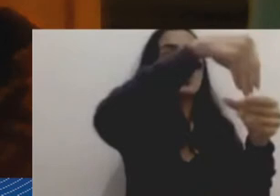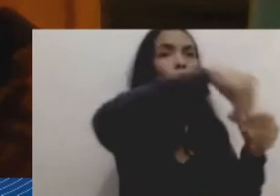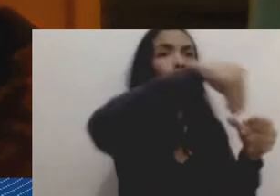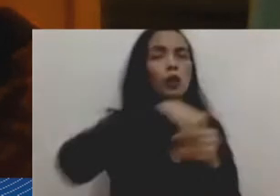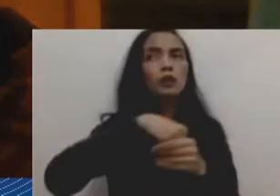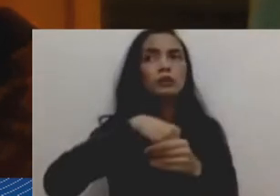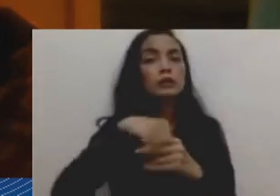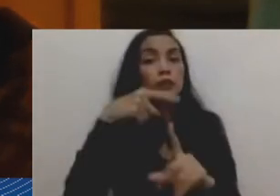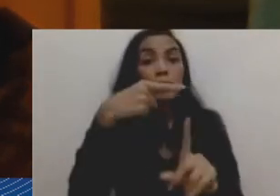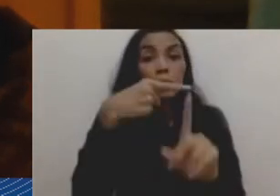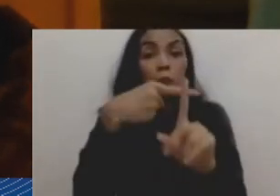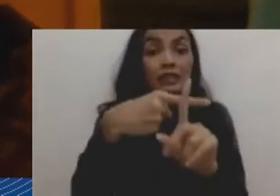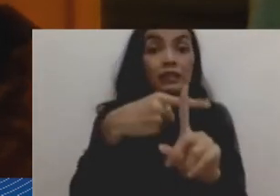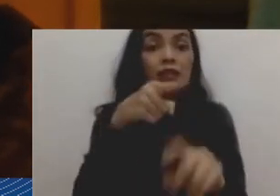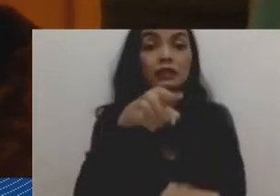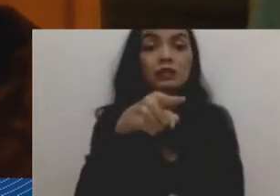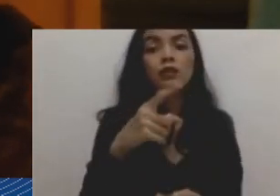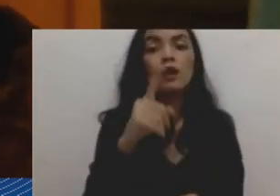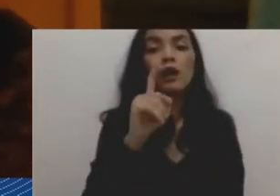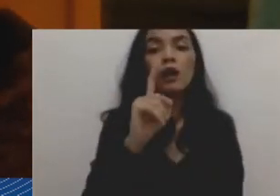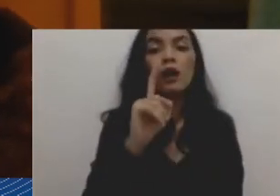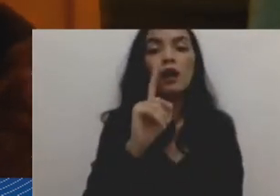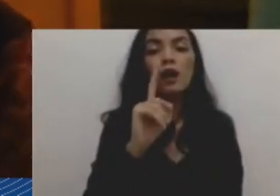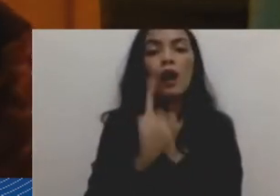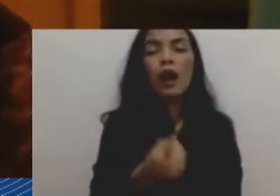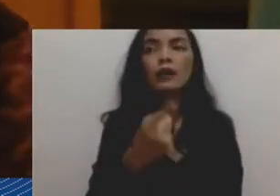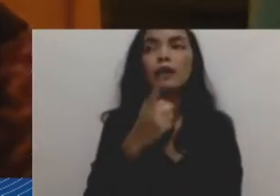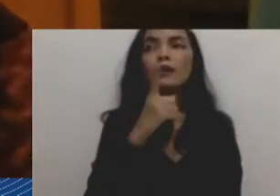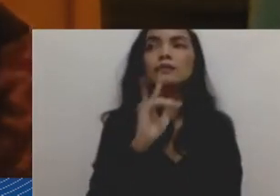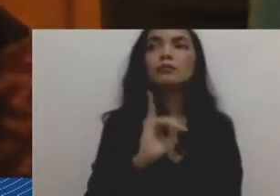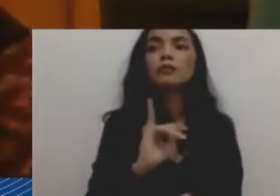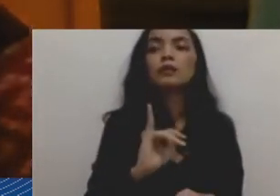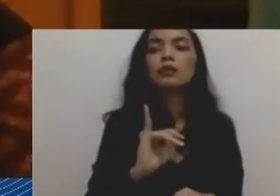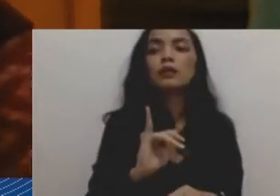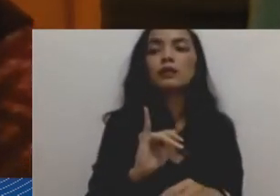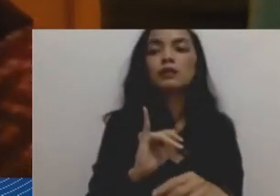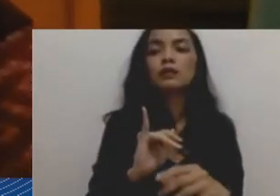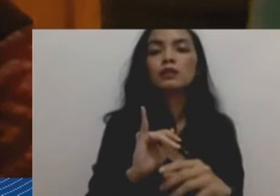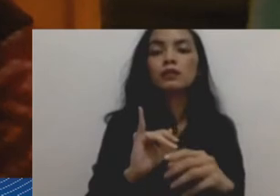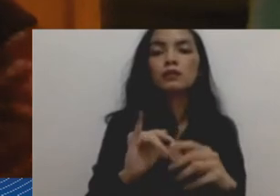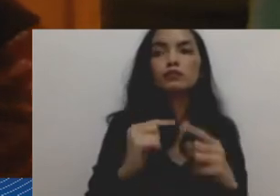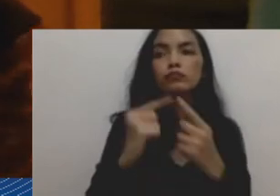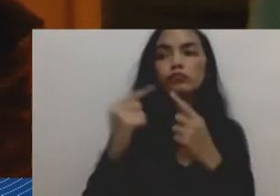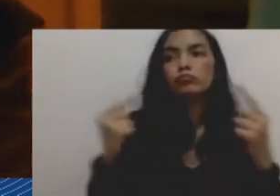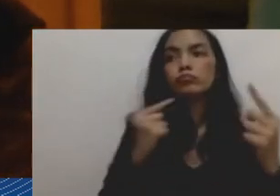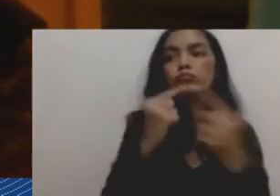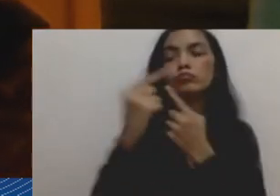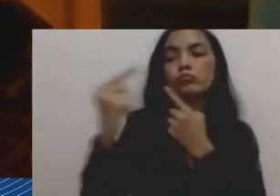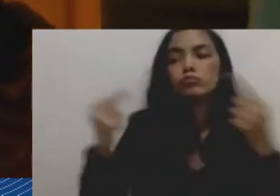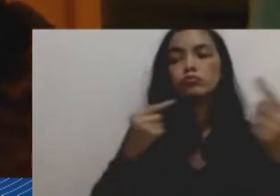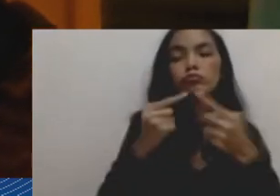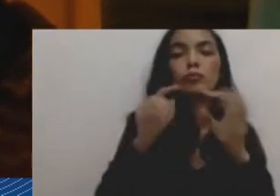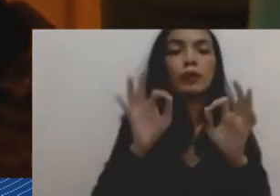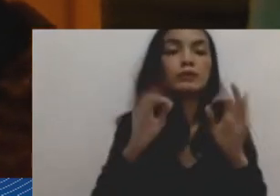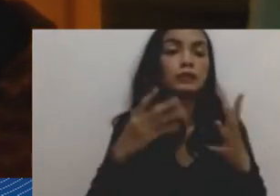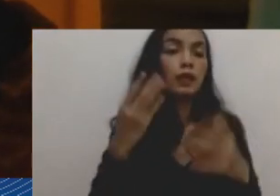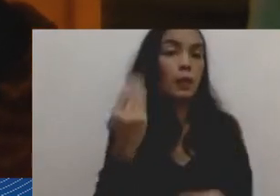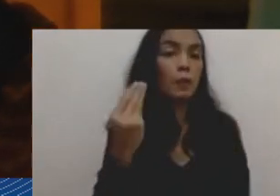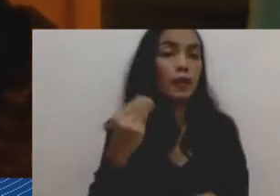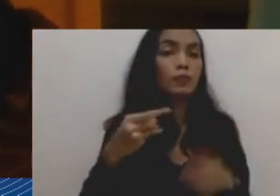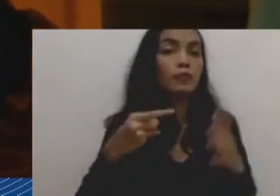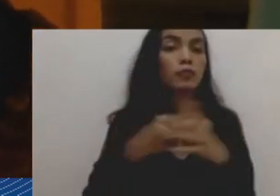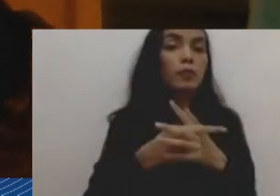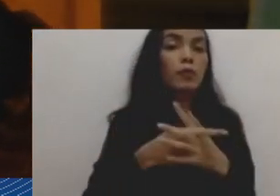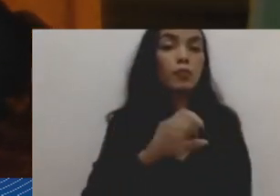juga sempat berada di dalam tahapan pembahasan ketika masa pemilu, pemilu presiden